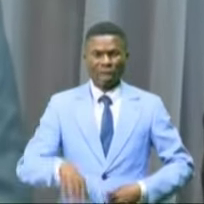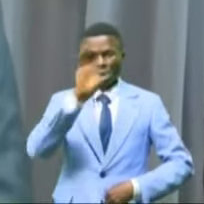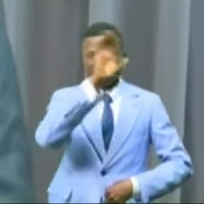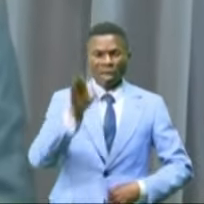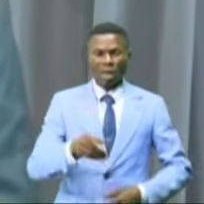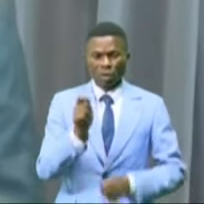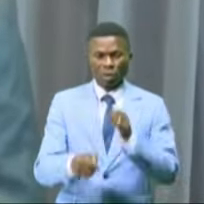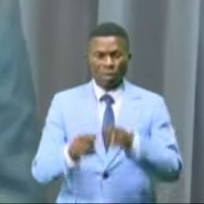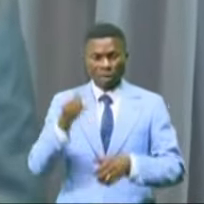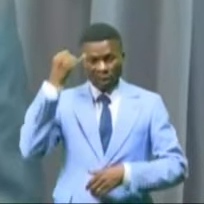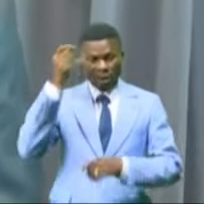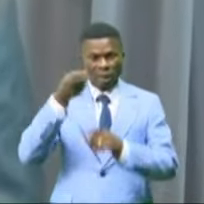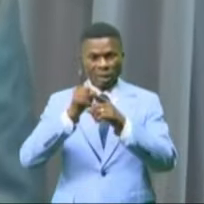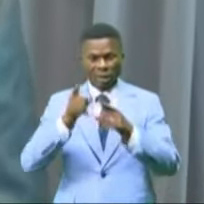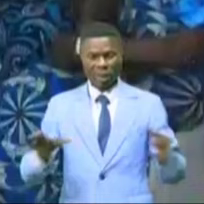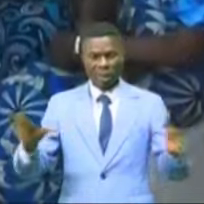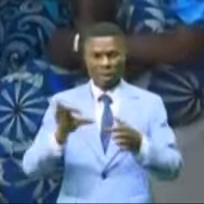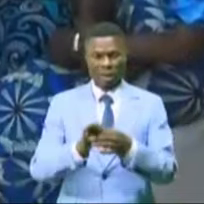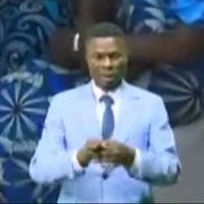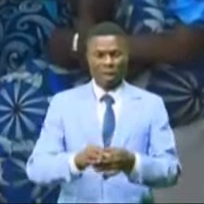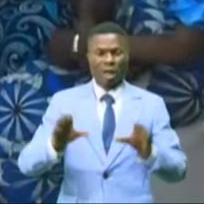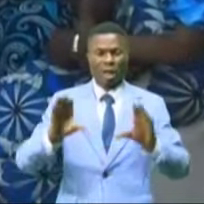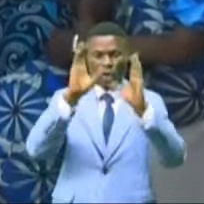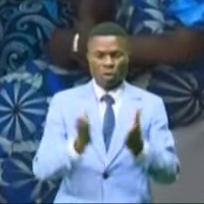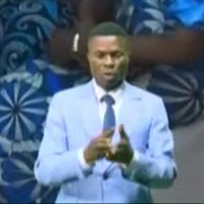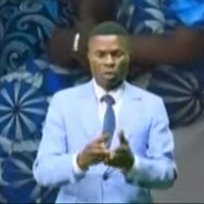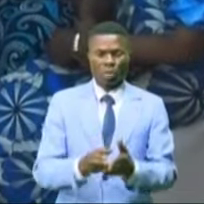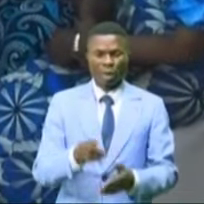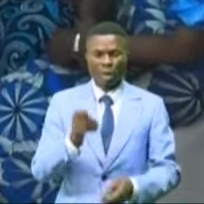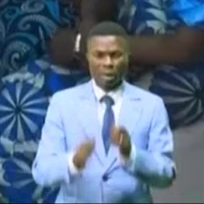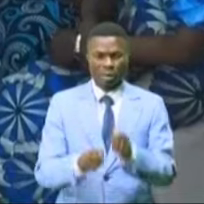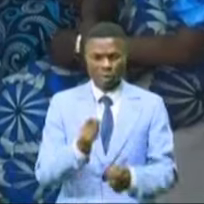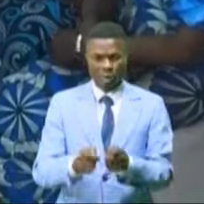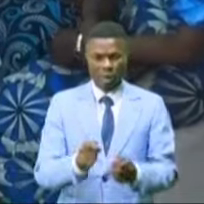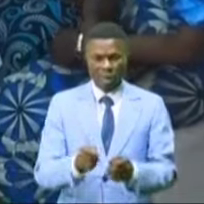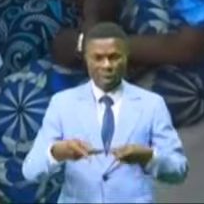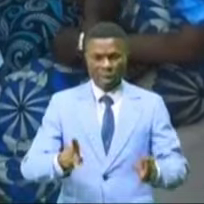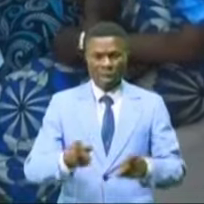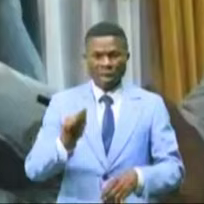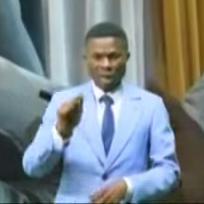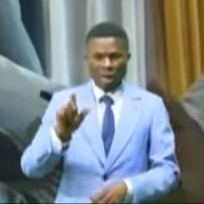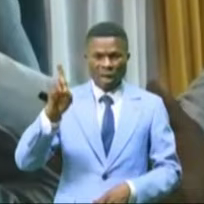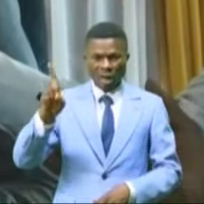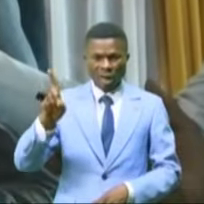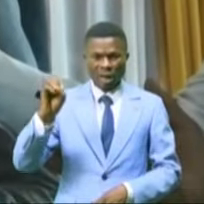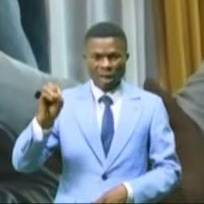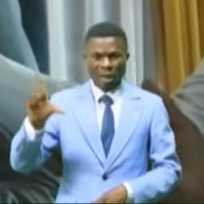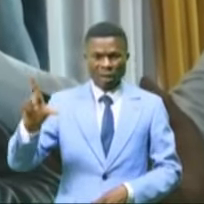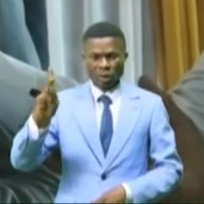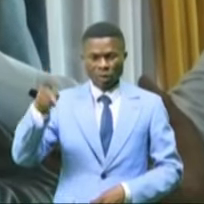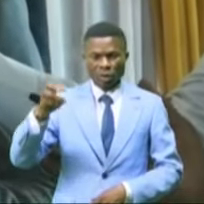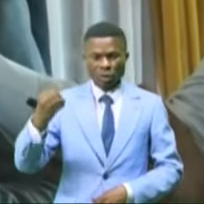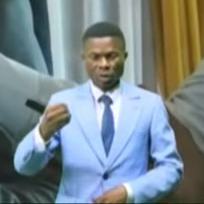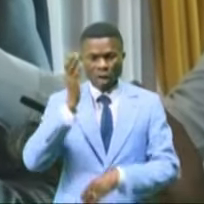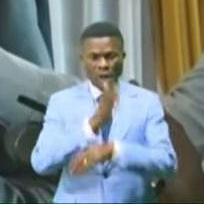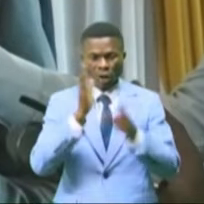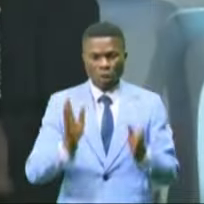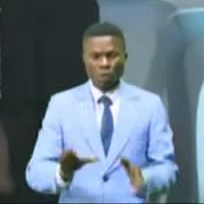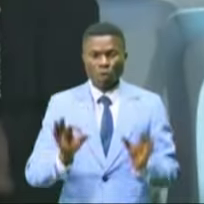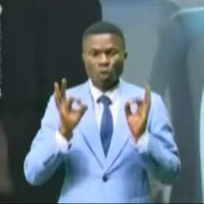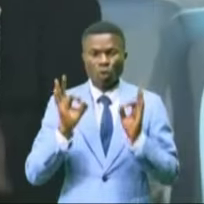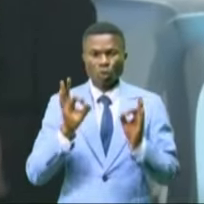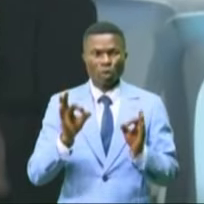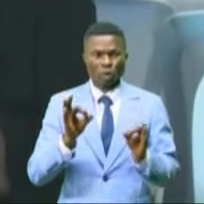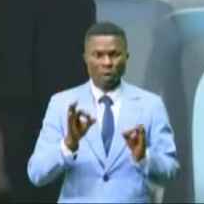C'est à l'initiative de la solidarité matétoise sous la conduite d'Adolphe et les conseillers communautairement élus